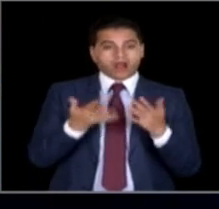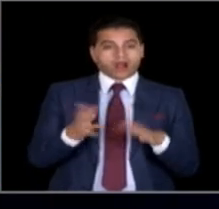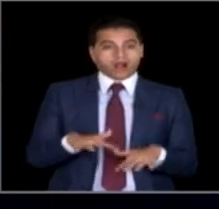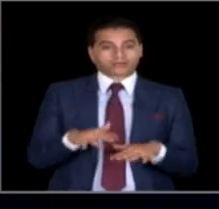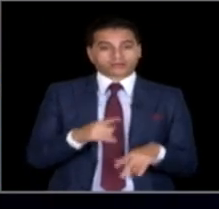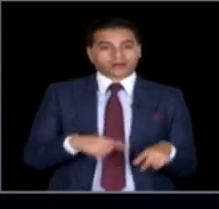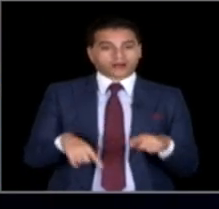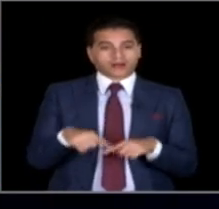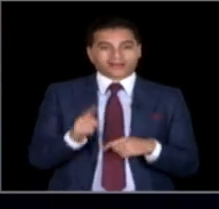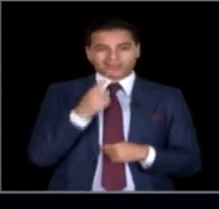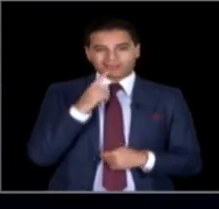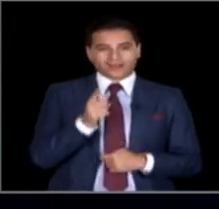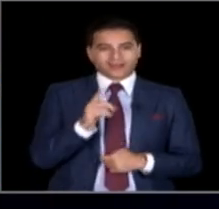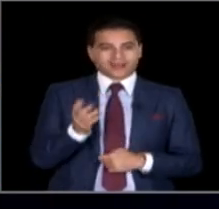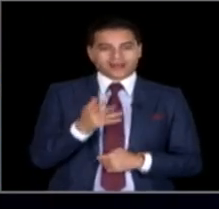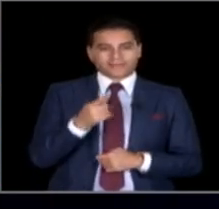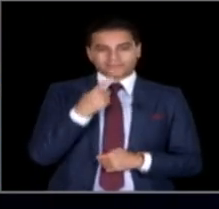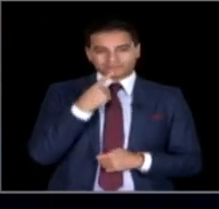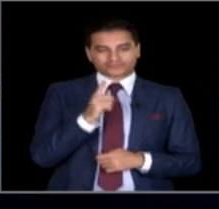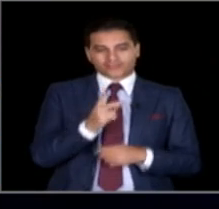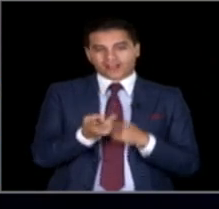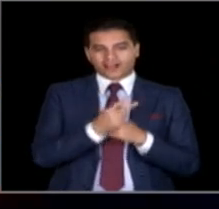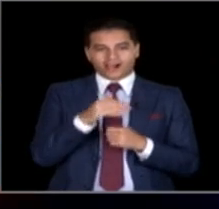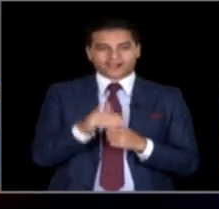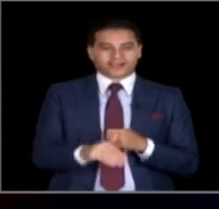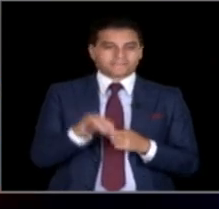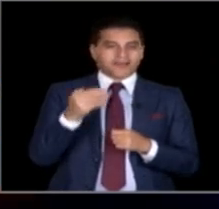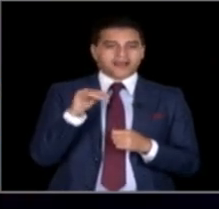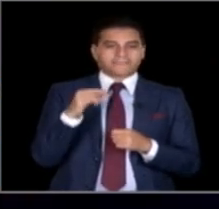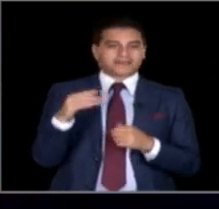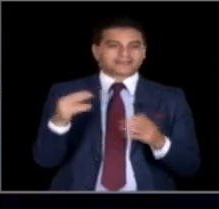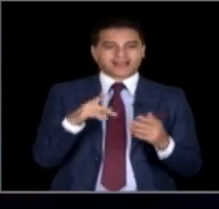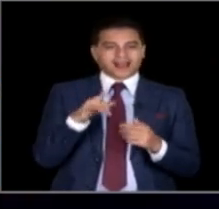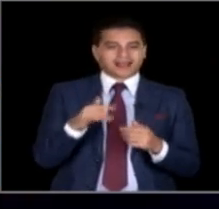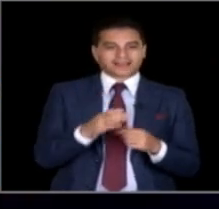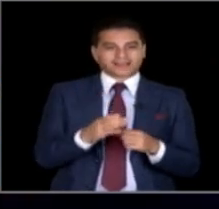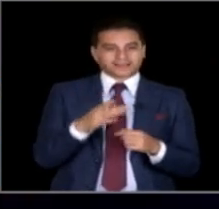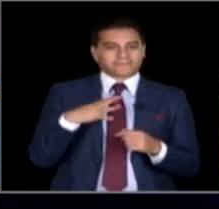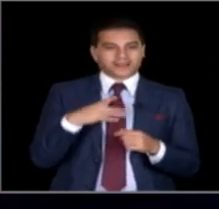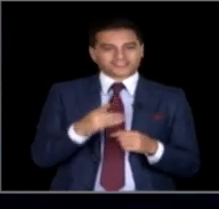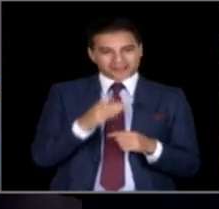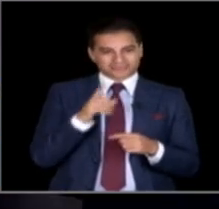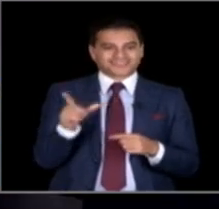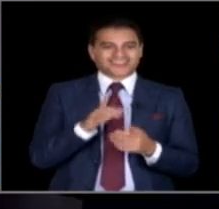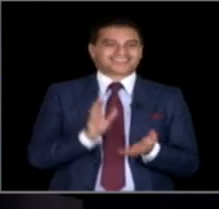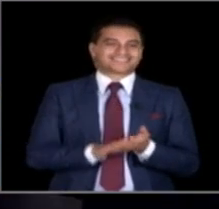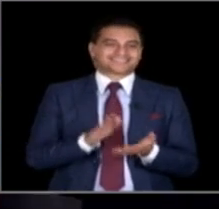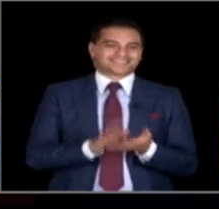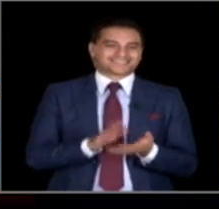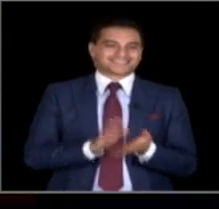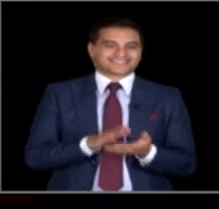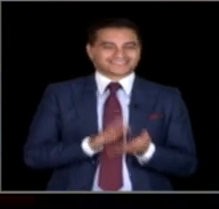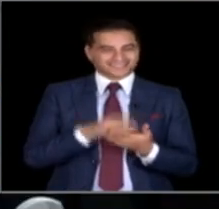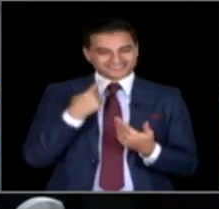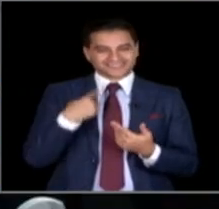تحرير بريطانيا. لا مش هتعرف تقنعني محمد علي باشا. إجابة صحيحة